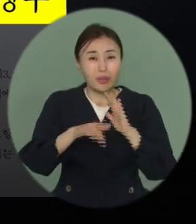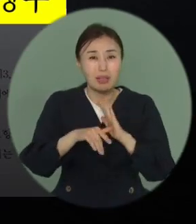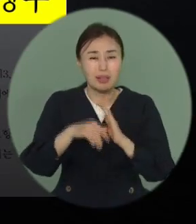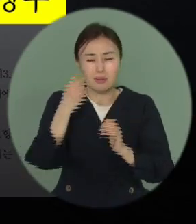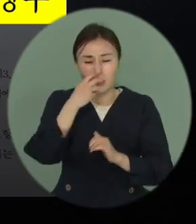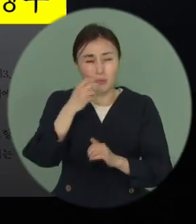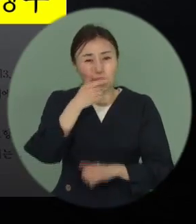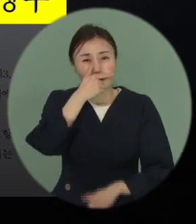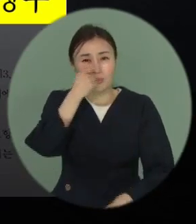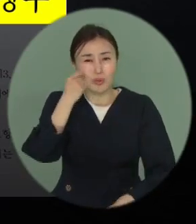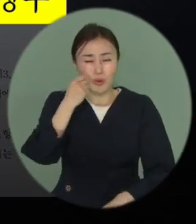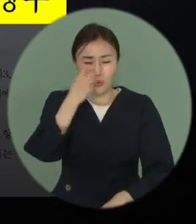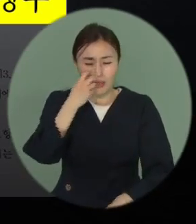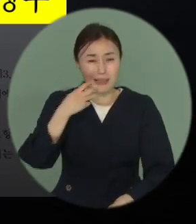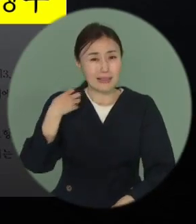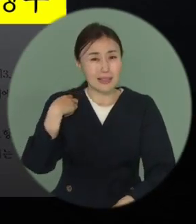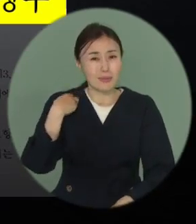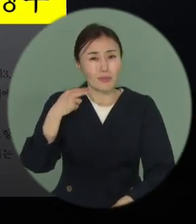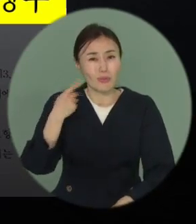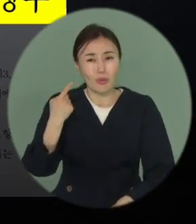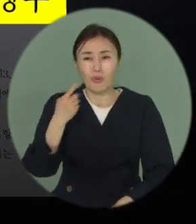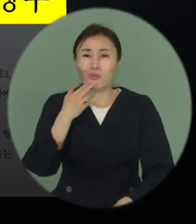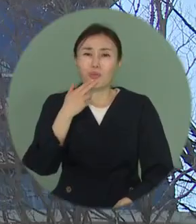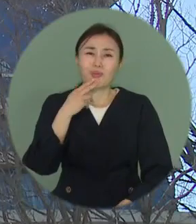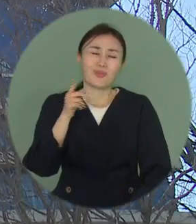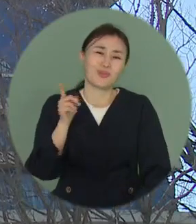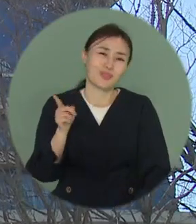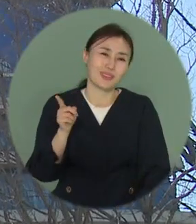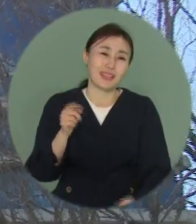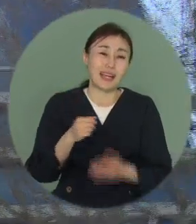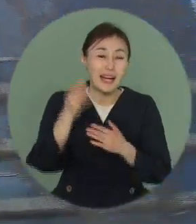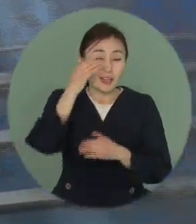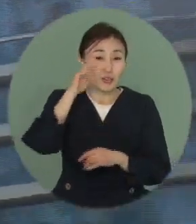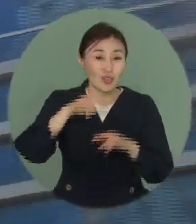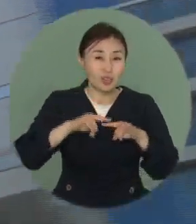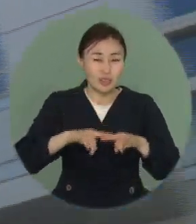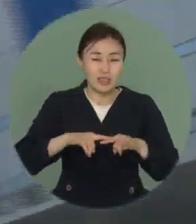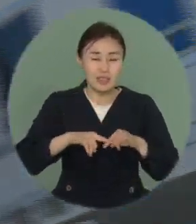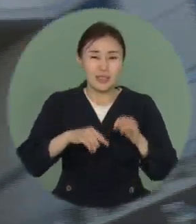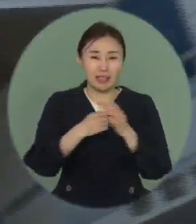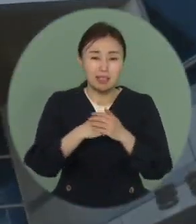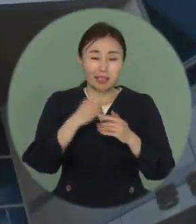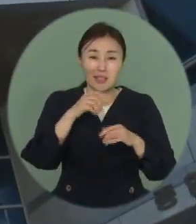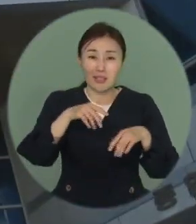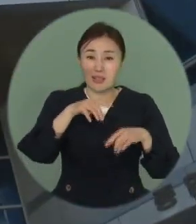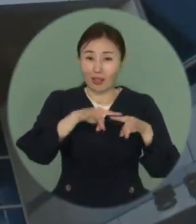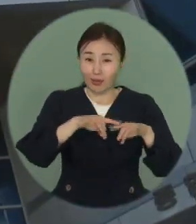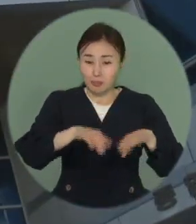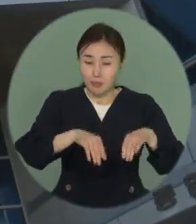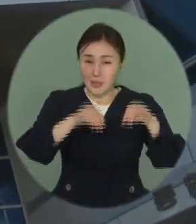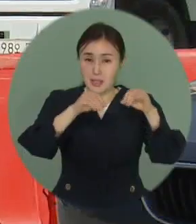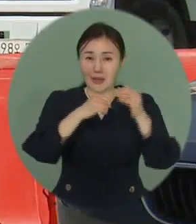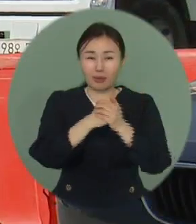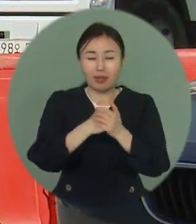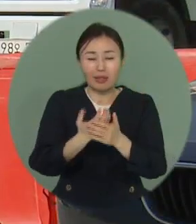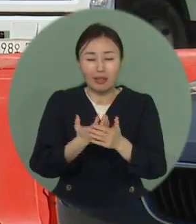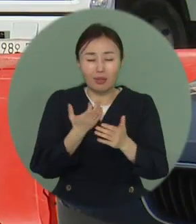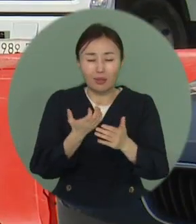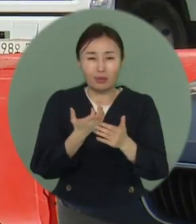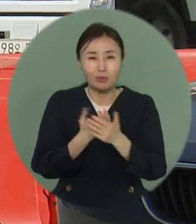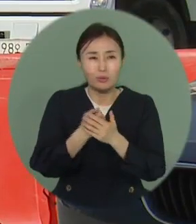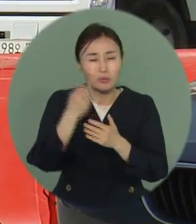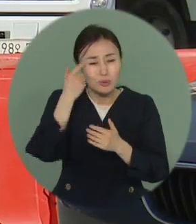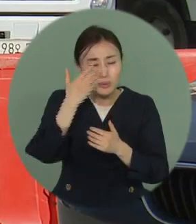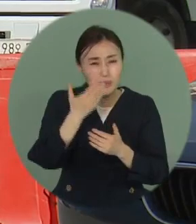점검 등을 통해 관리할 책임에서도 벗어나 있습니다 한전은 정전 피해 예방에 대한 사전 고지와 안내를 묻는